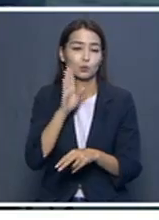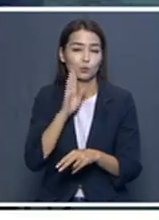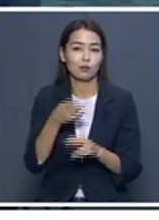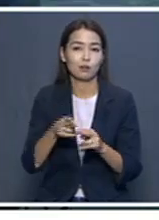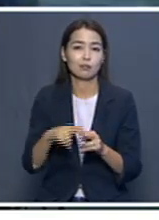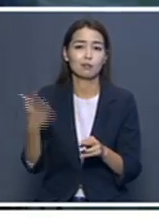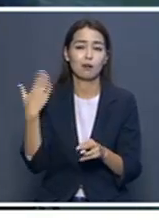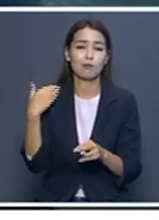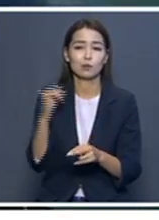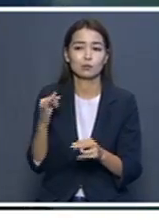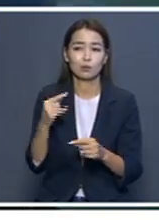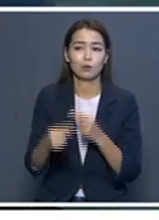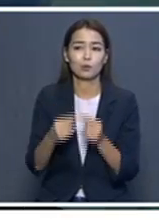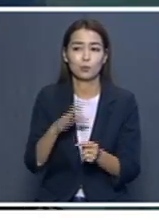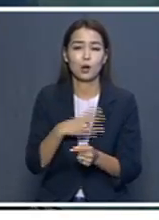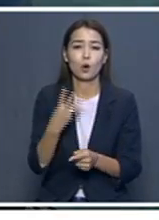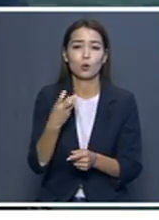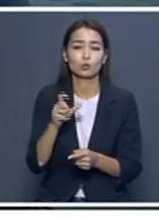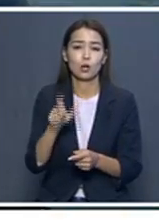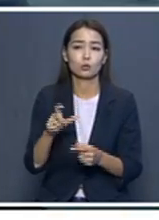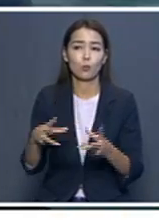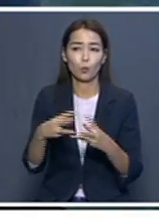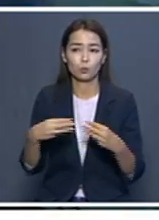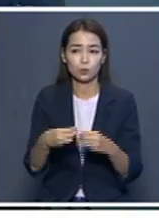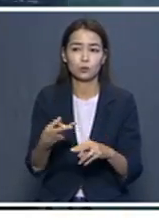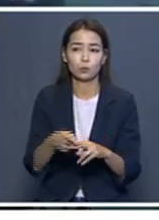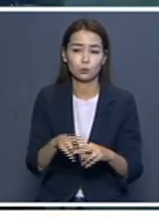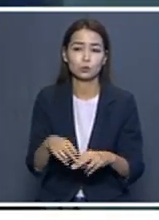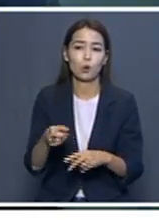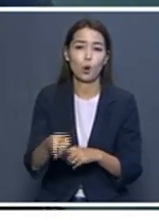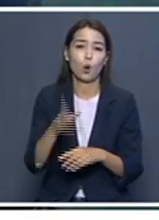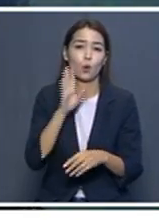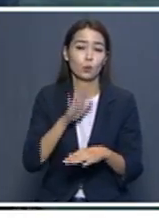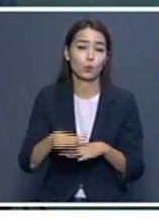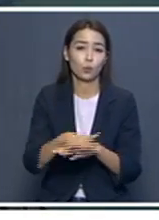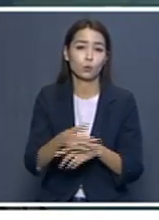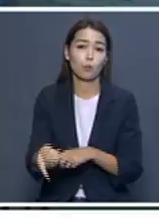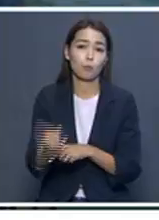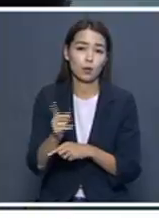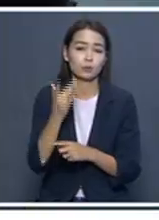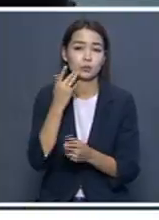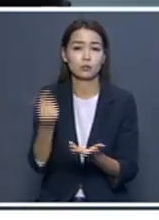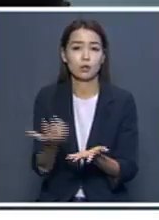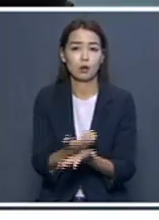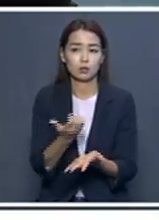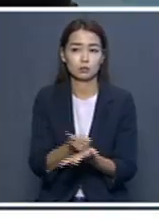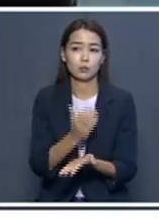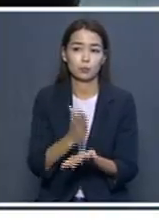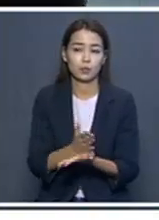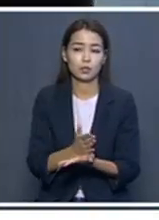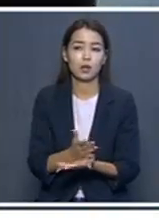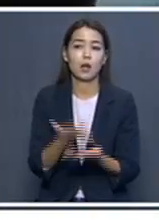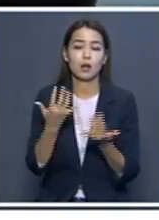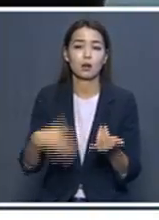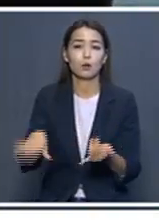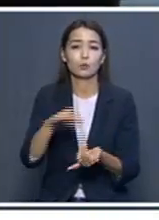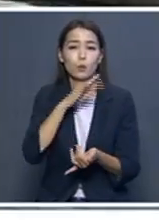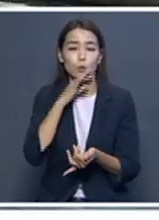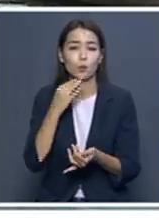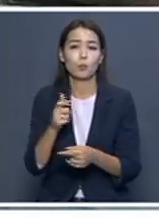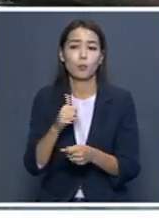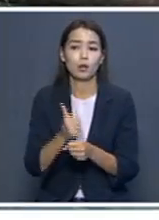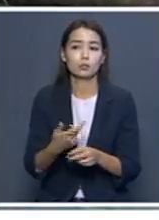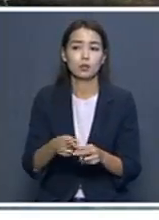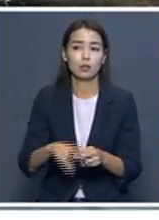Ал ауылдың 300-ден астам отбасы осы көлден балық аулап нәпақасын тауып отыр. Бұл жолы жер күшейіп, көп балықшы теңізге